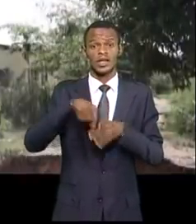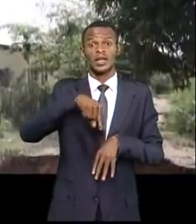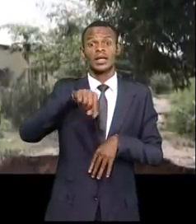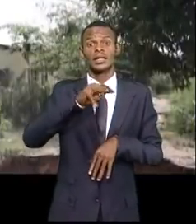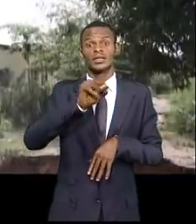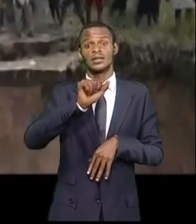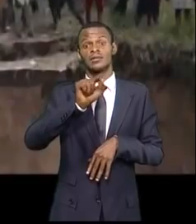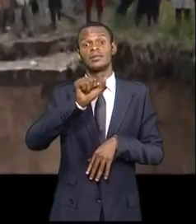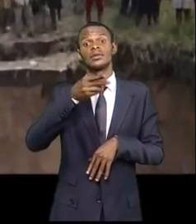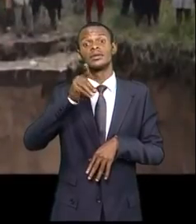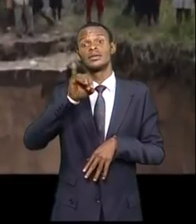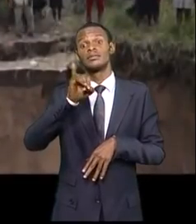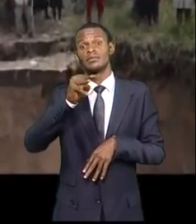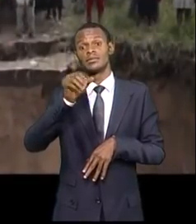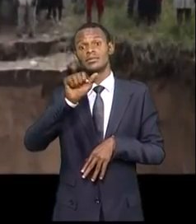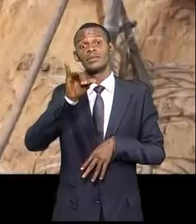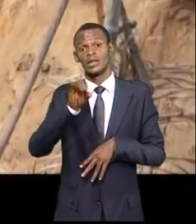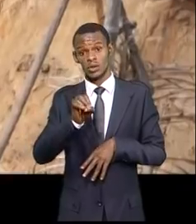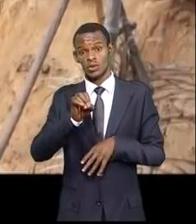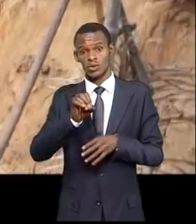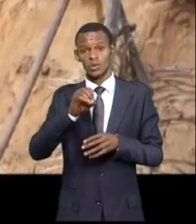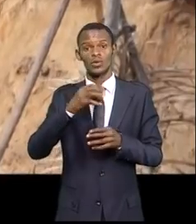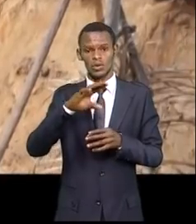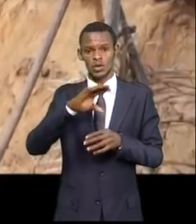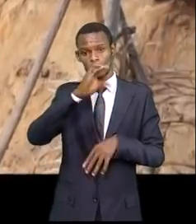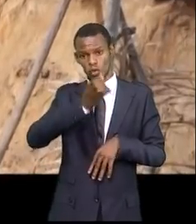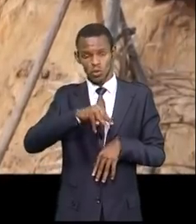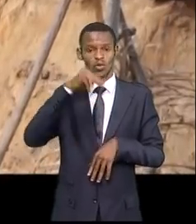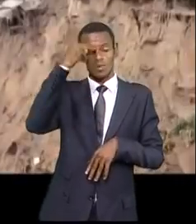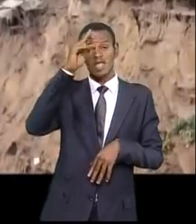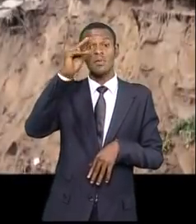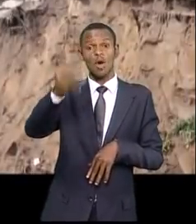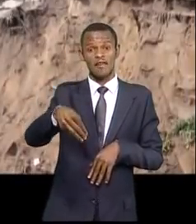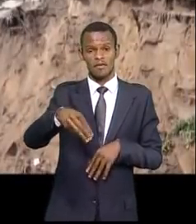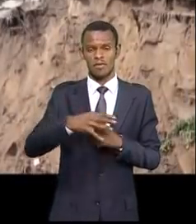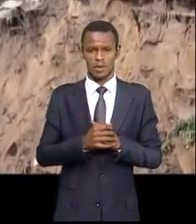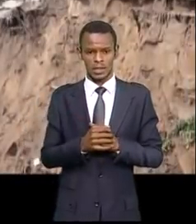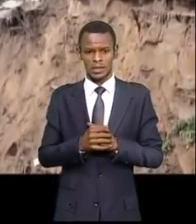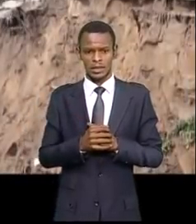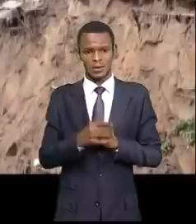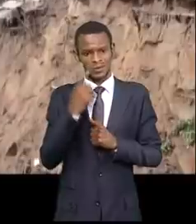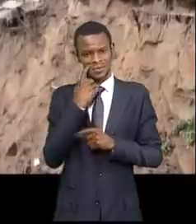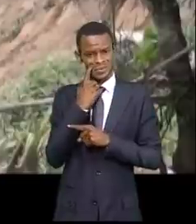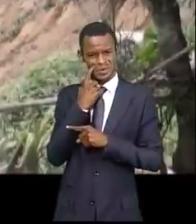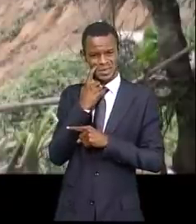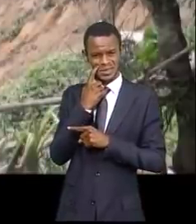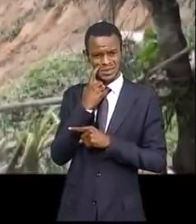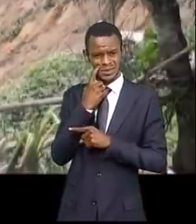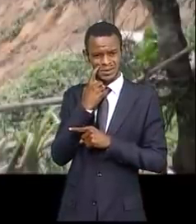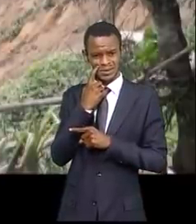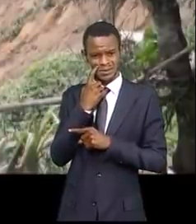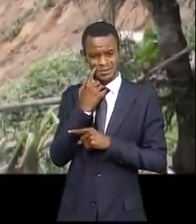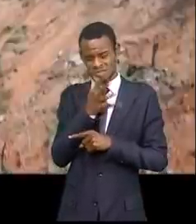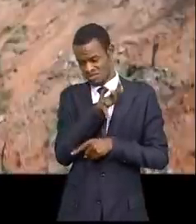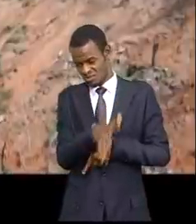ici l'avenir bella est en voie de disparition en cause une dangereuse têtes d'érosion des sols s'est développée et